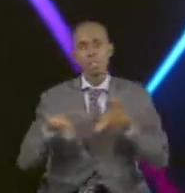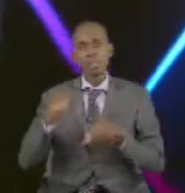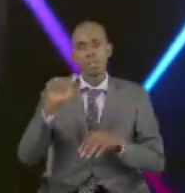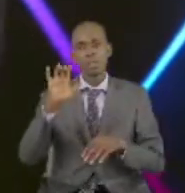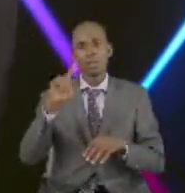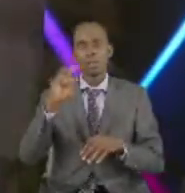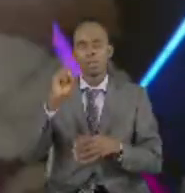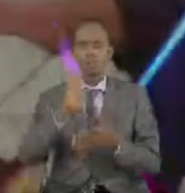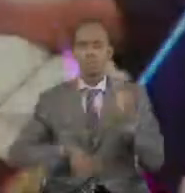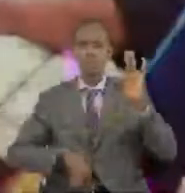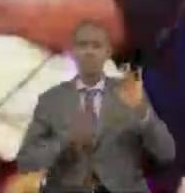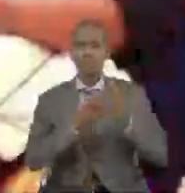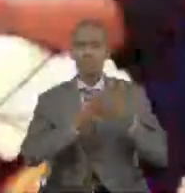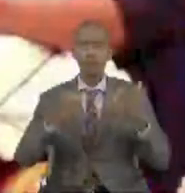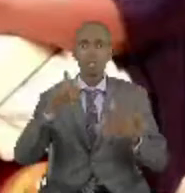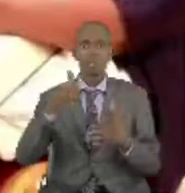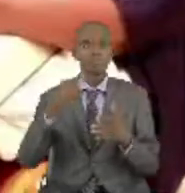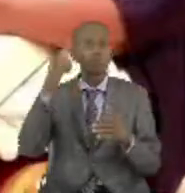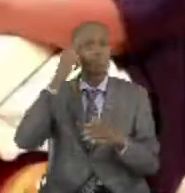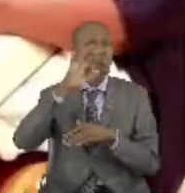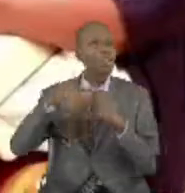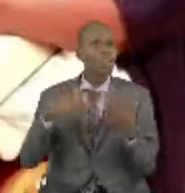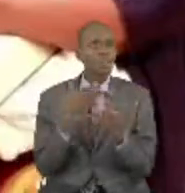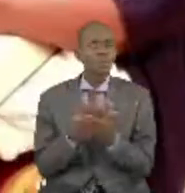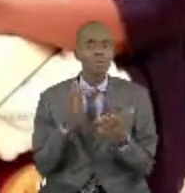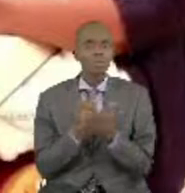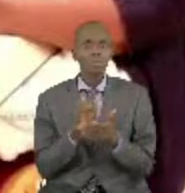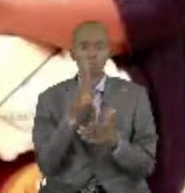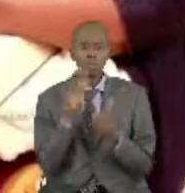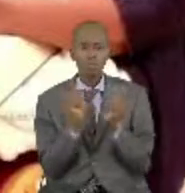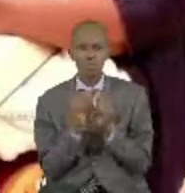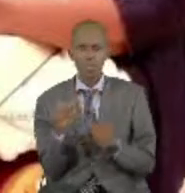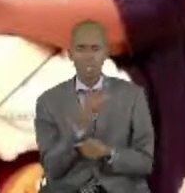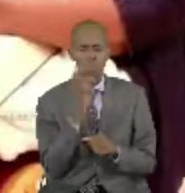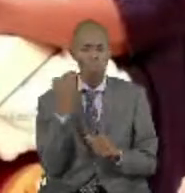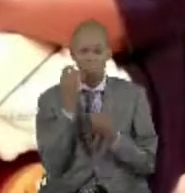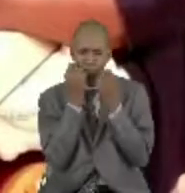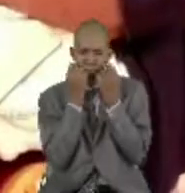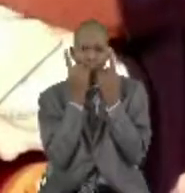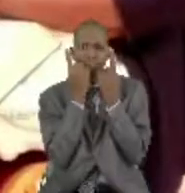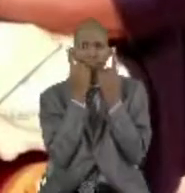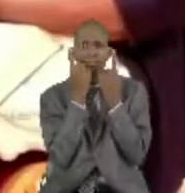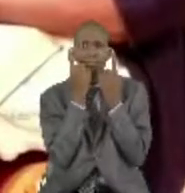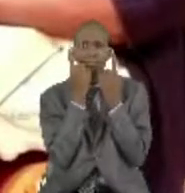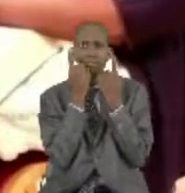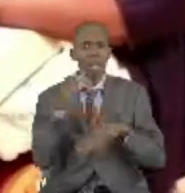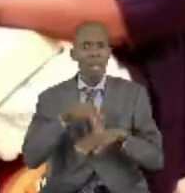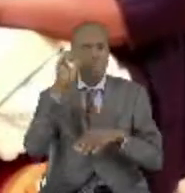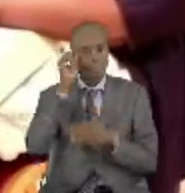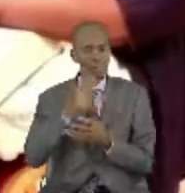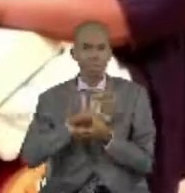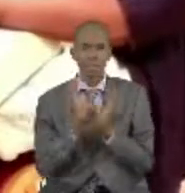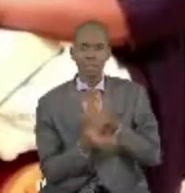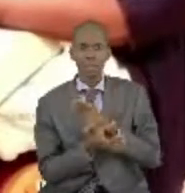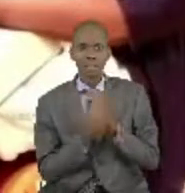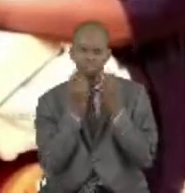ja pitre 9 verser 21 pouces ce qu'ils entendent ans était dans les tourments étonné de la conversion